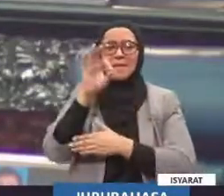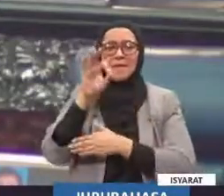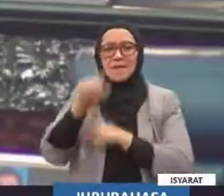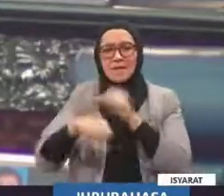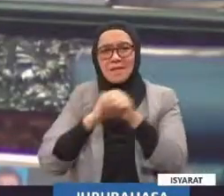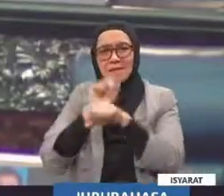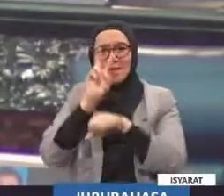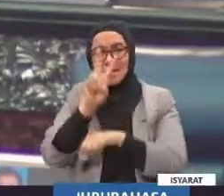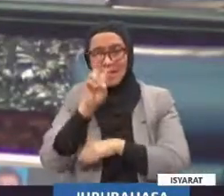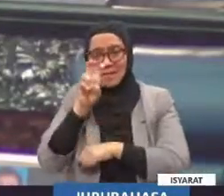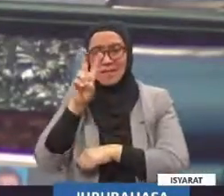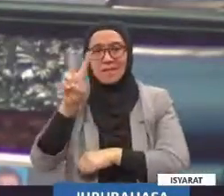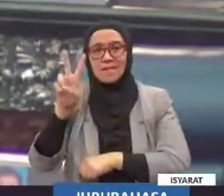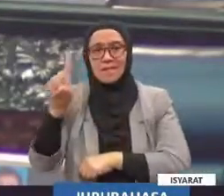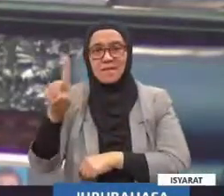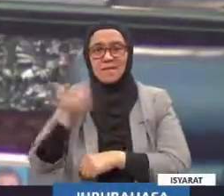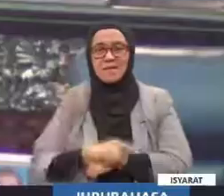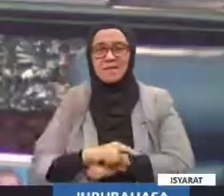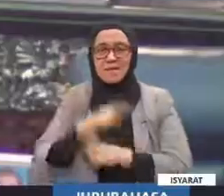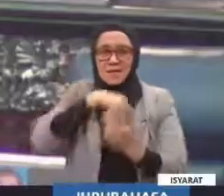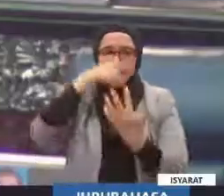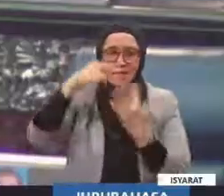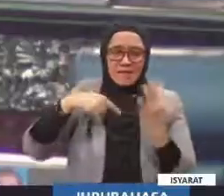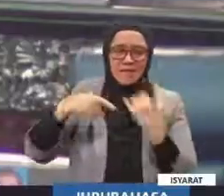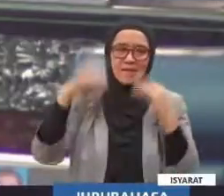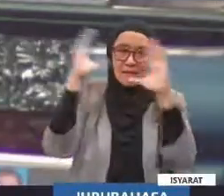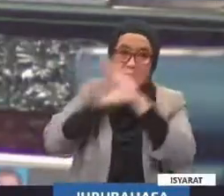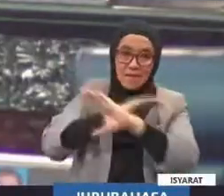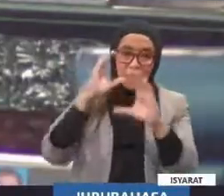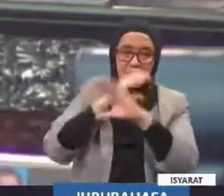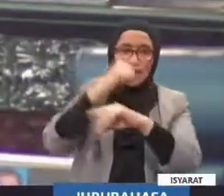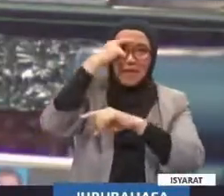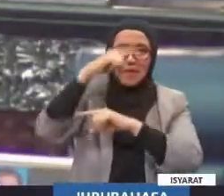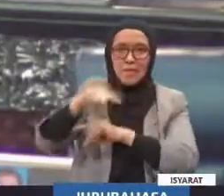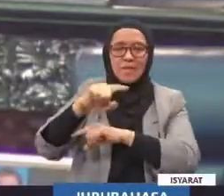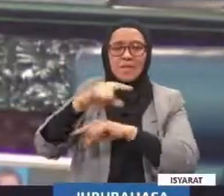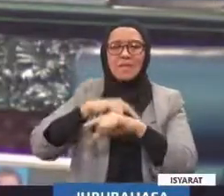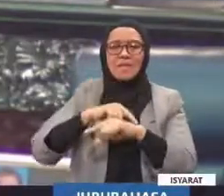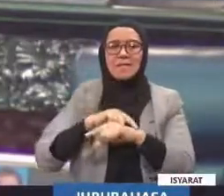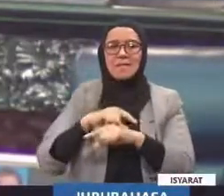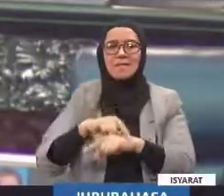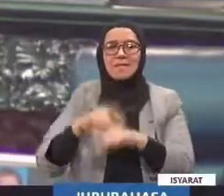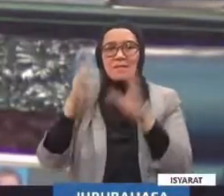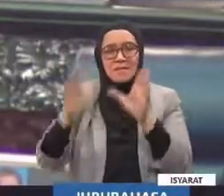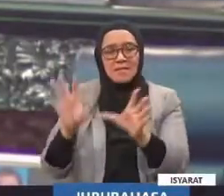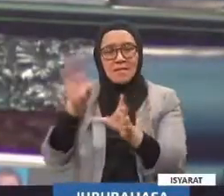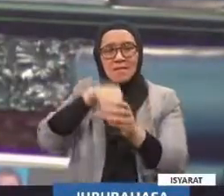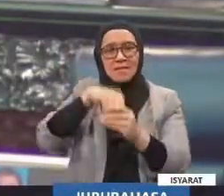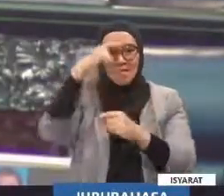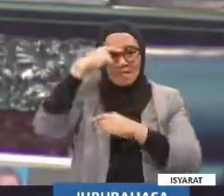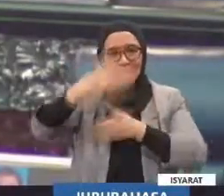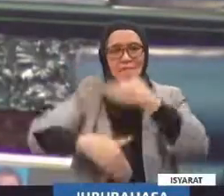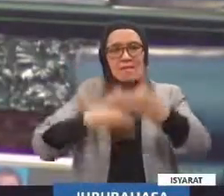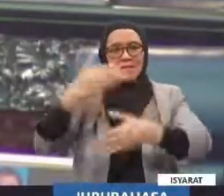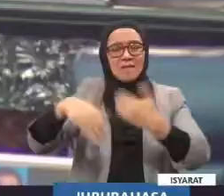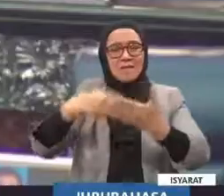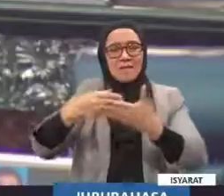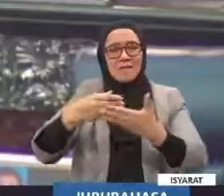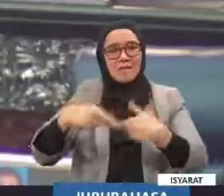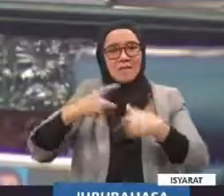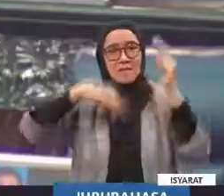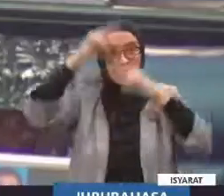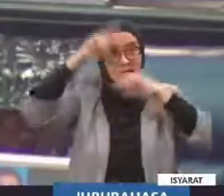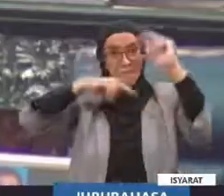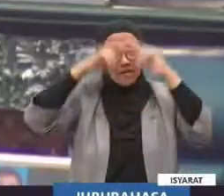sebaiknya untuk melaksanakan ini di dalam mengikut bajet yang telah ditetapkan dan di dalam masa yang